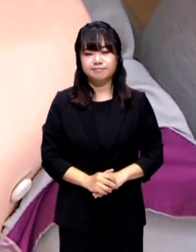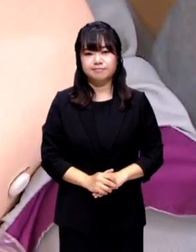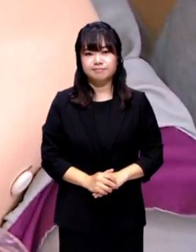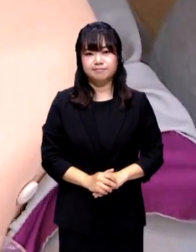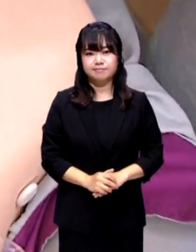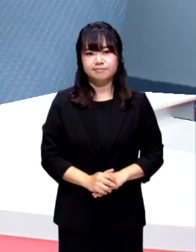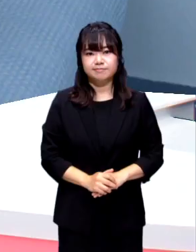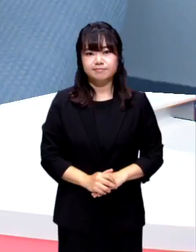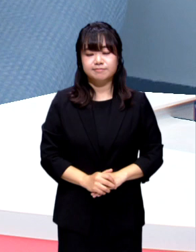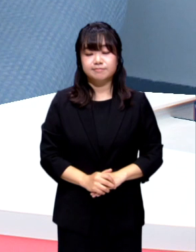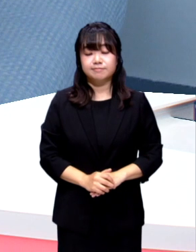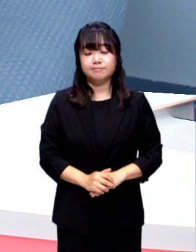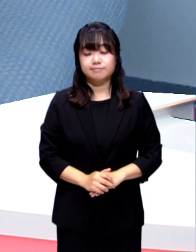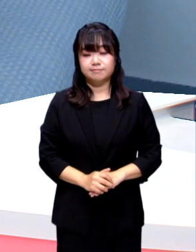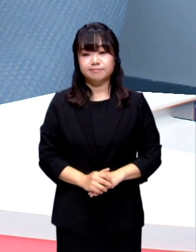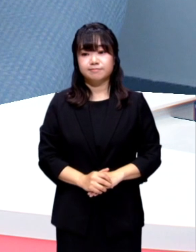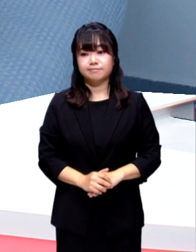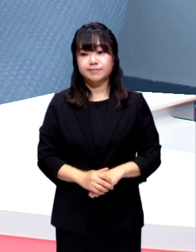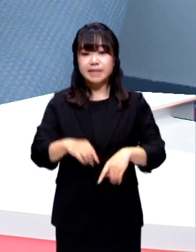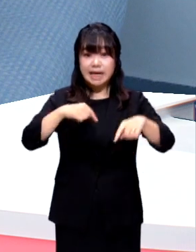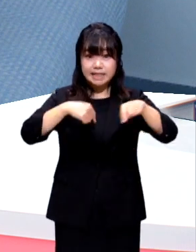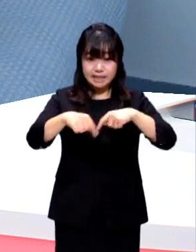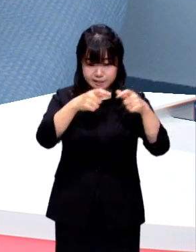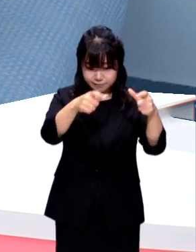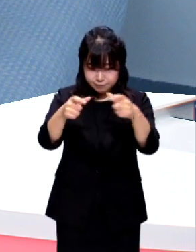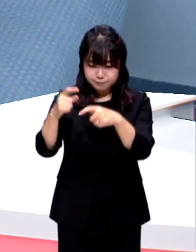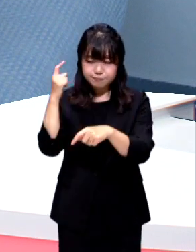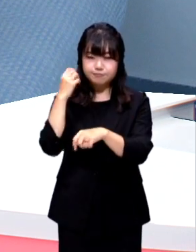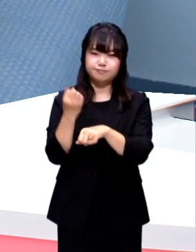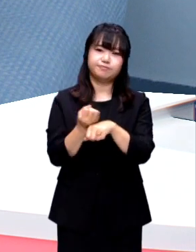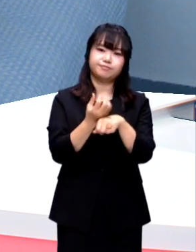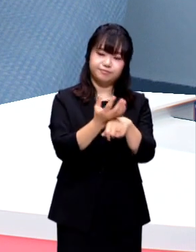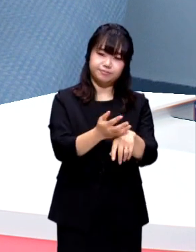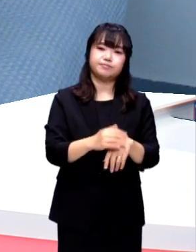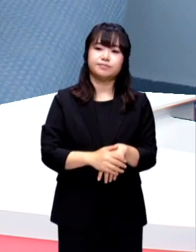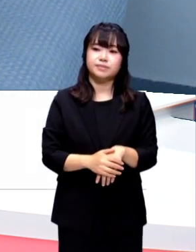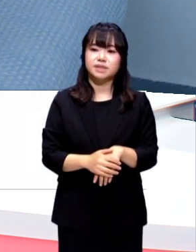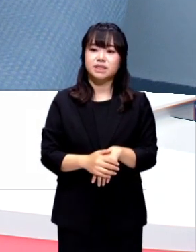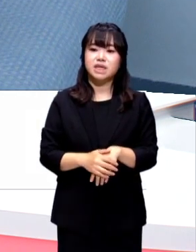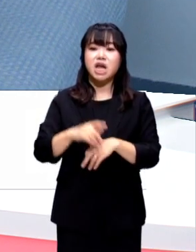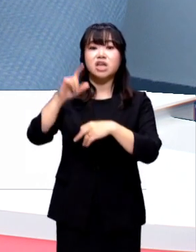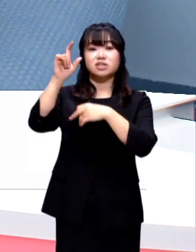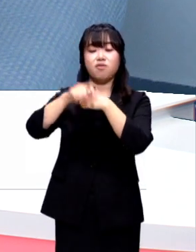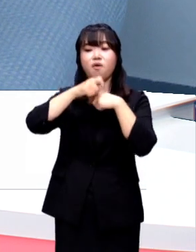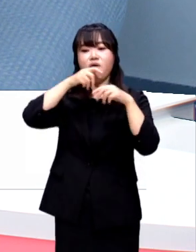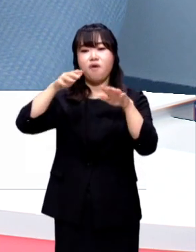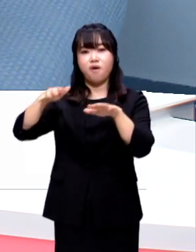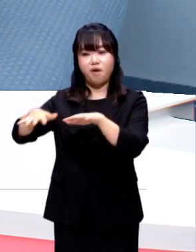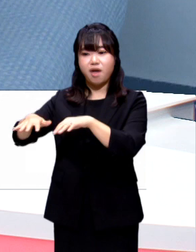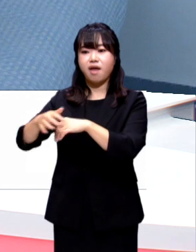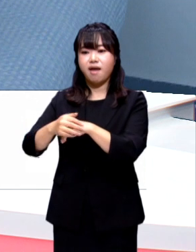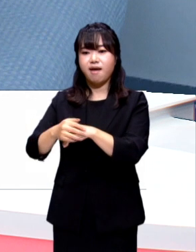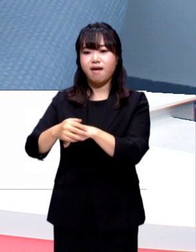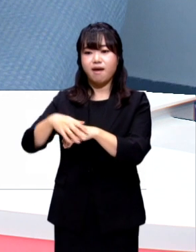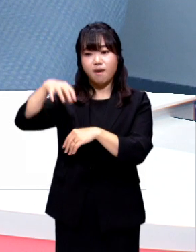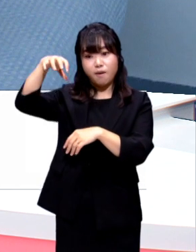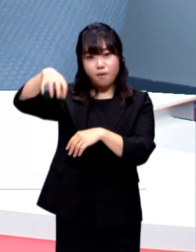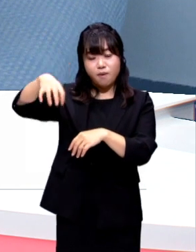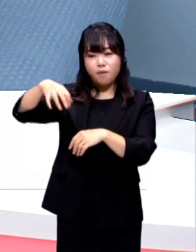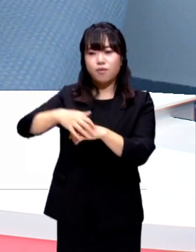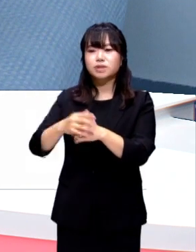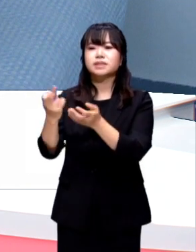강혜진입니다. 네, 이어서 자치구 소식도 전해드립니다. 서해 5도에는 노인 인구가 많은데요. 병원